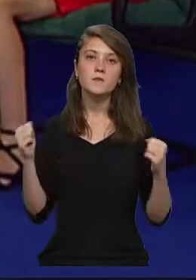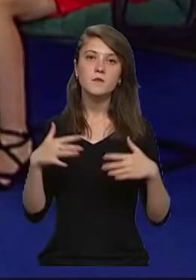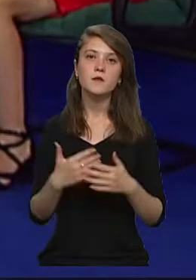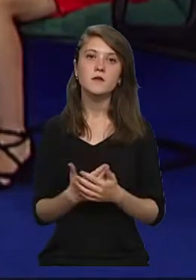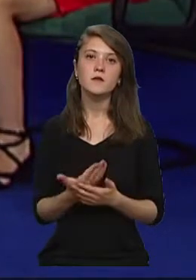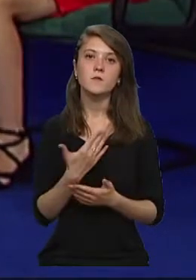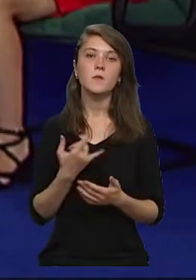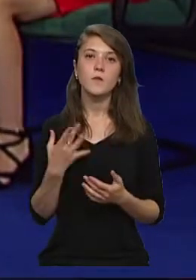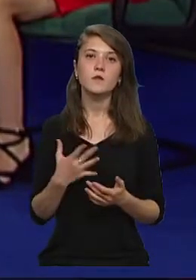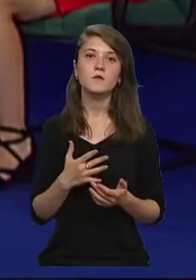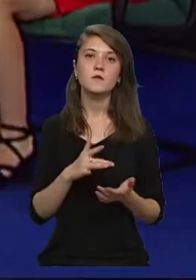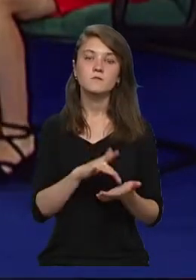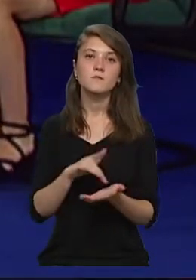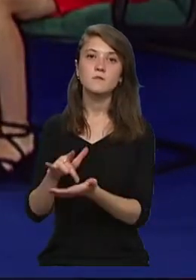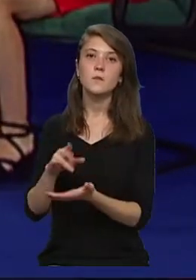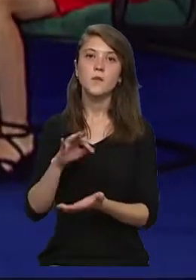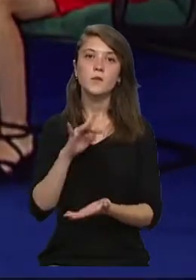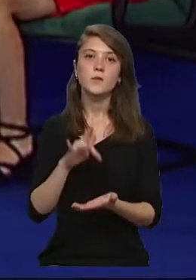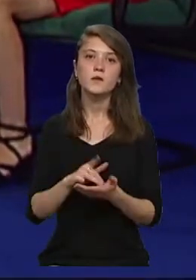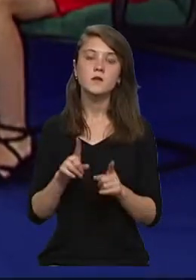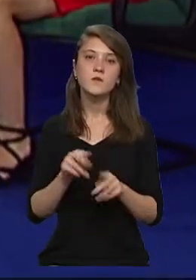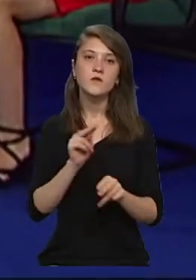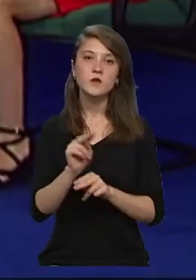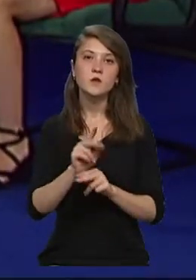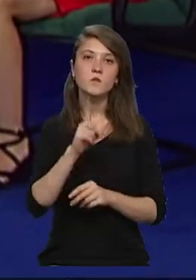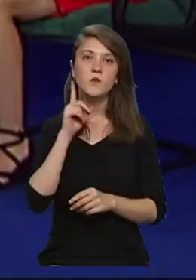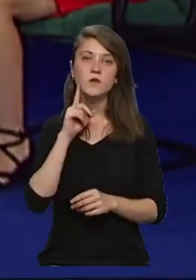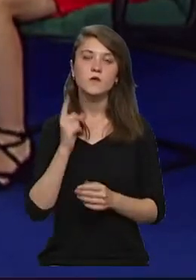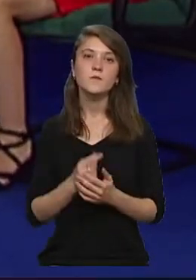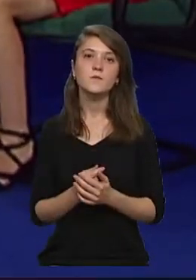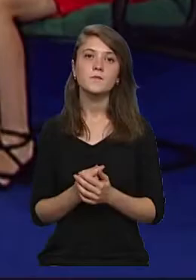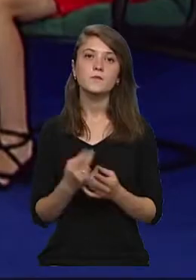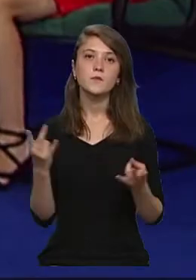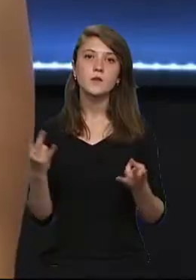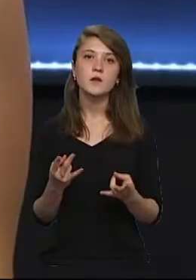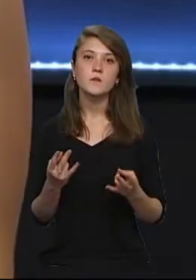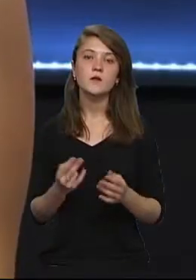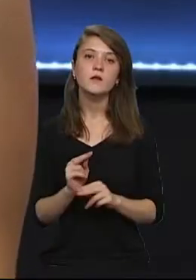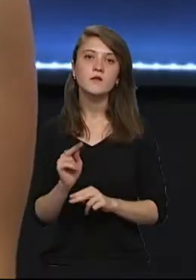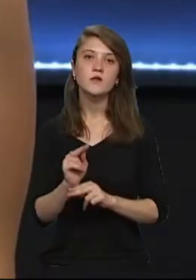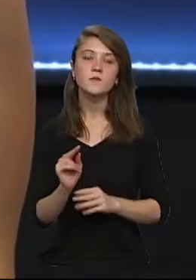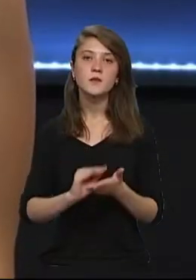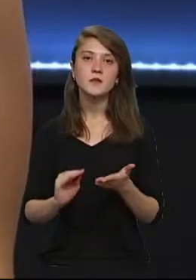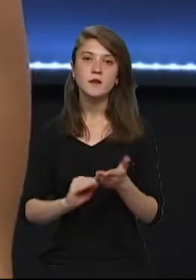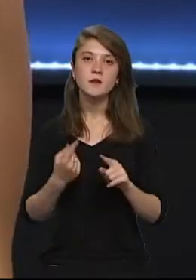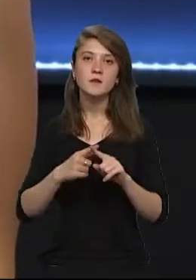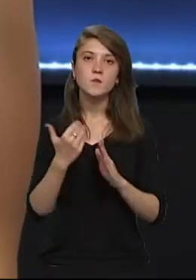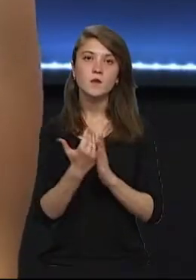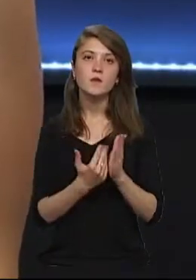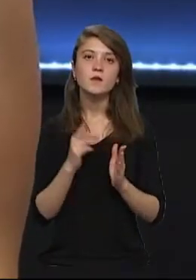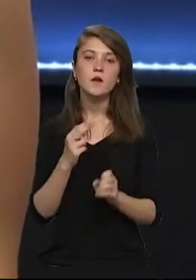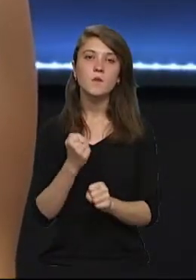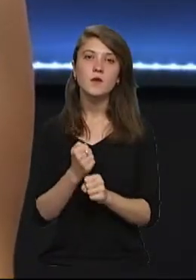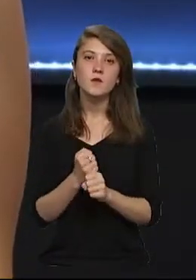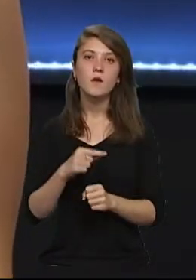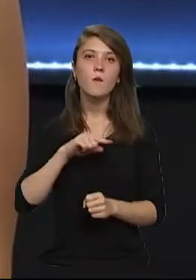кочуємо по місту. І саме вчити молодь, спочатку треба вчити молодь писати ці проекти, показувати, як працює орган